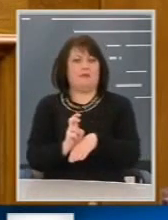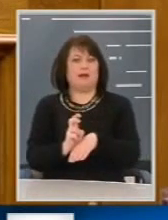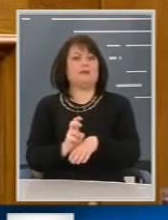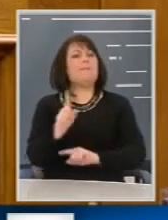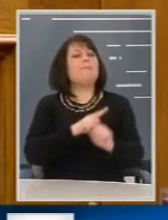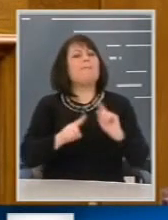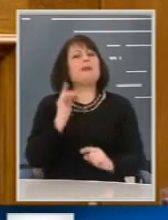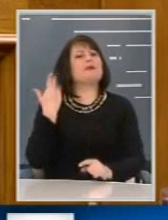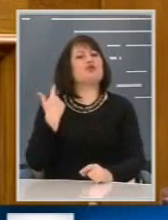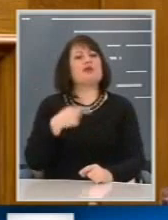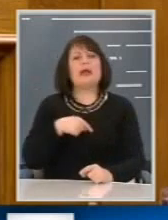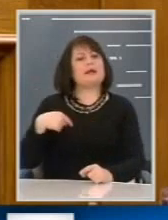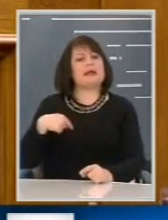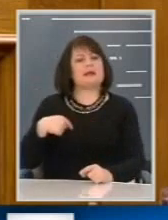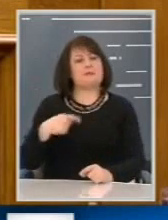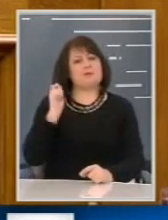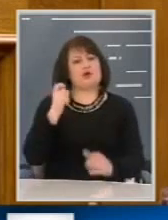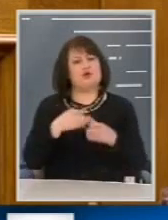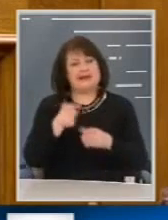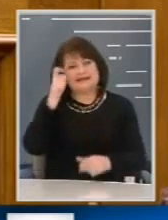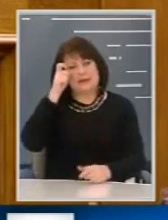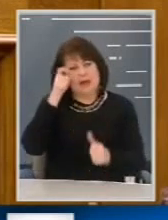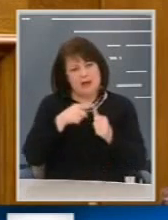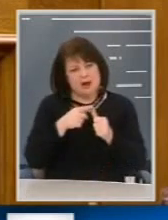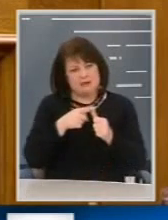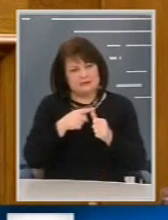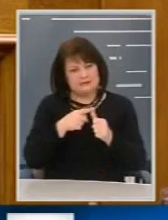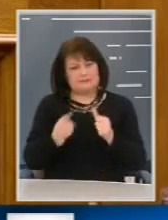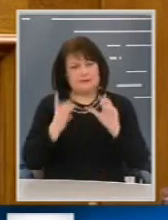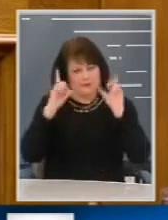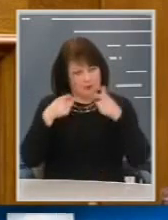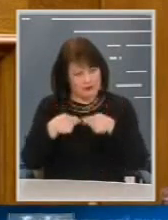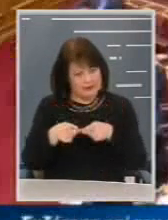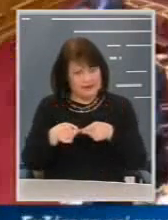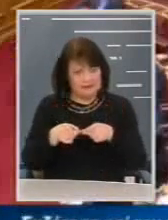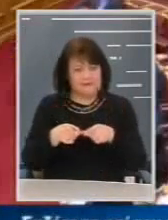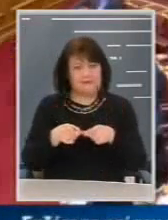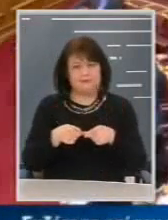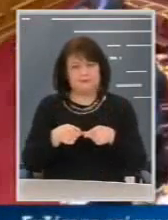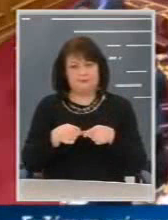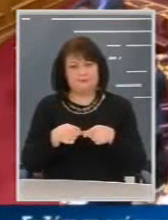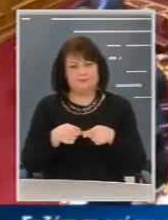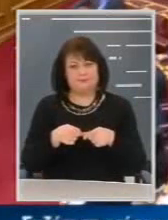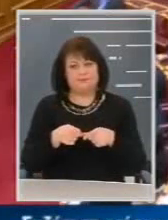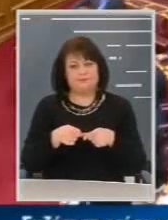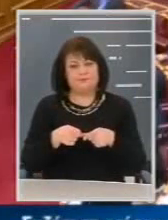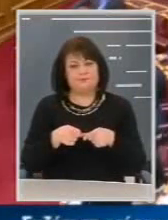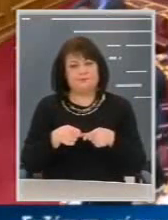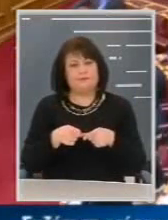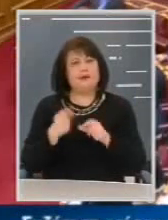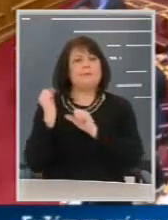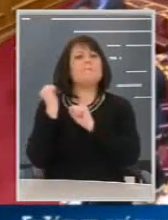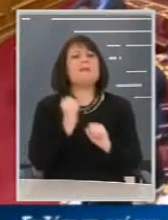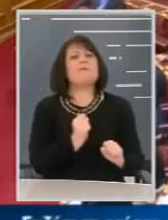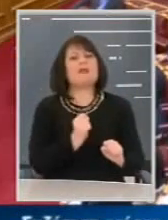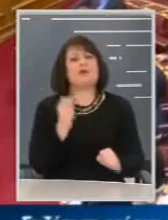ηγούνταν τότε στα κόμματα αυτά. Ο Αντώνης Σαμαράς είχε μόλις αναλάβει την ηγεσία της Νέας Δημοκρατίας και ο Γιώργος